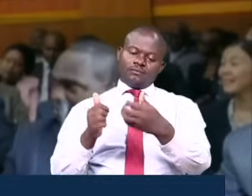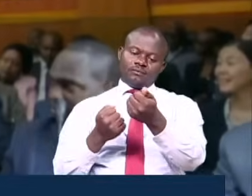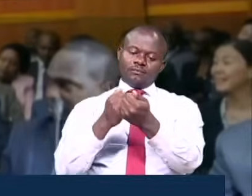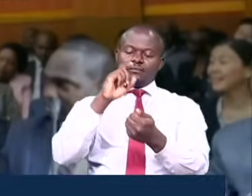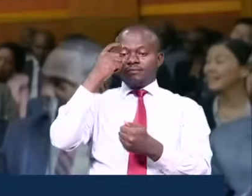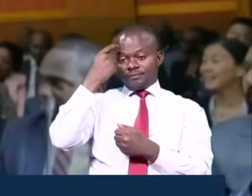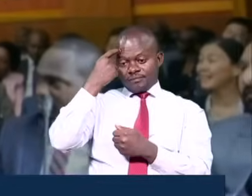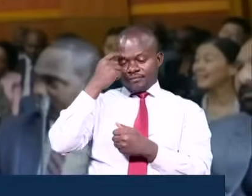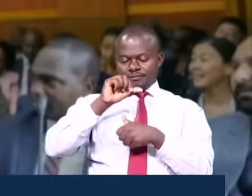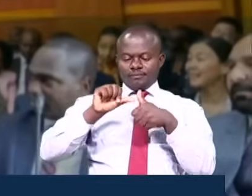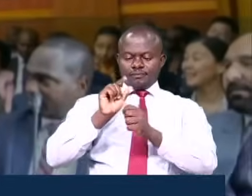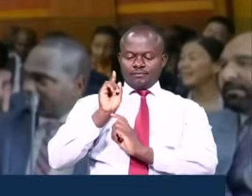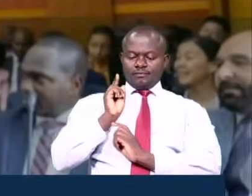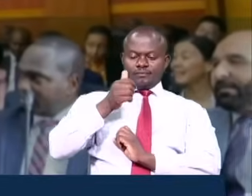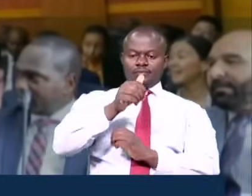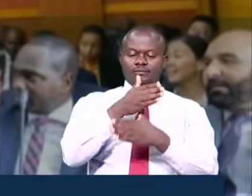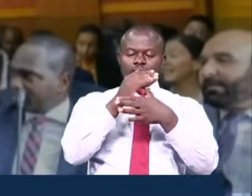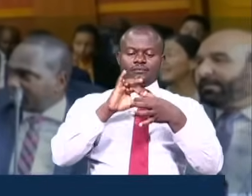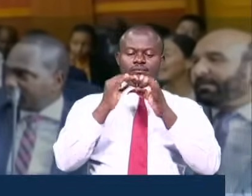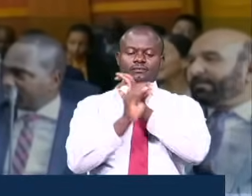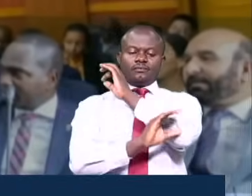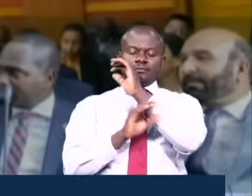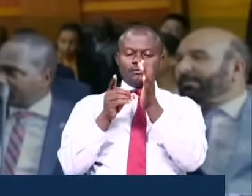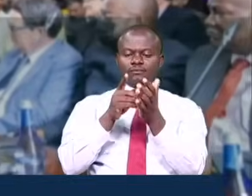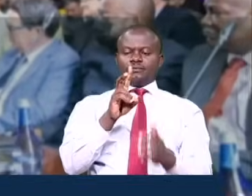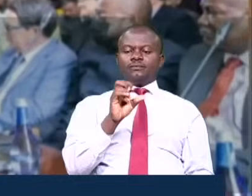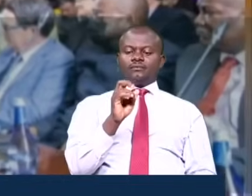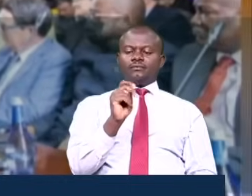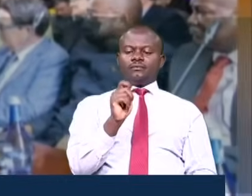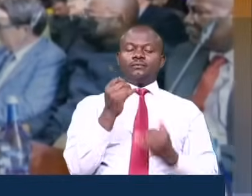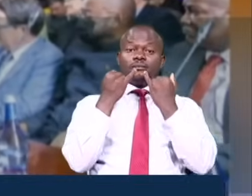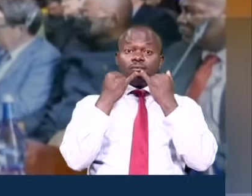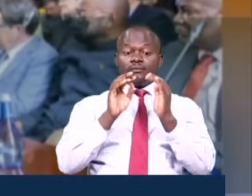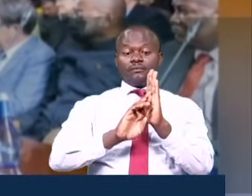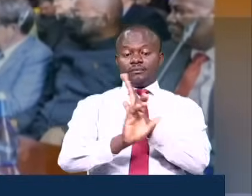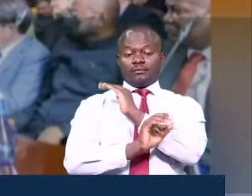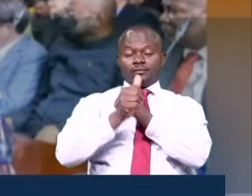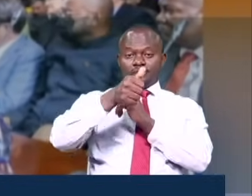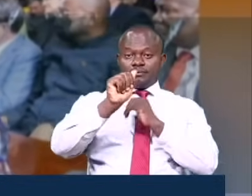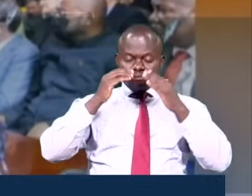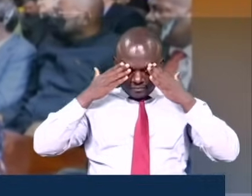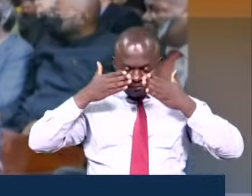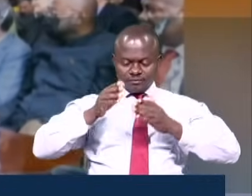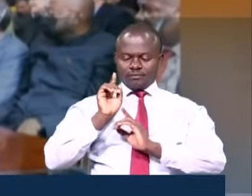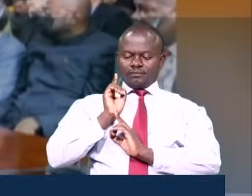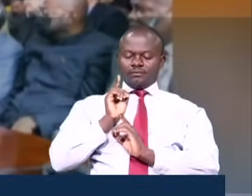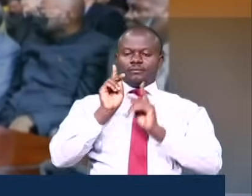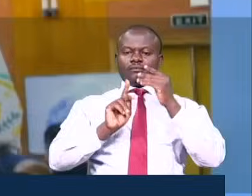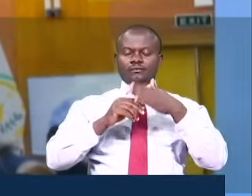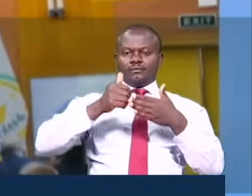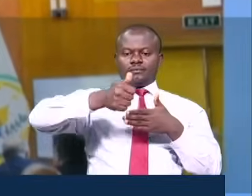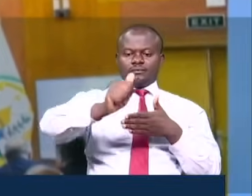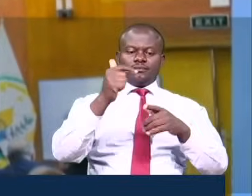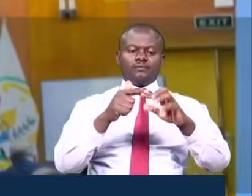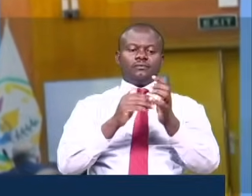ku bijyanye n'umutekano warwo Minisitiri w'Ububanyi n'Amahanga Dr. Vincent Biruta yabwiye abahagarariye ibihugu byabo mu Rwanda ko u Rwanda rushyize imbere umutekano w'abaturage barwo kandi